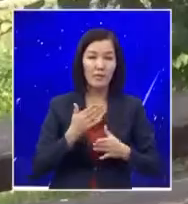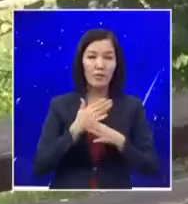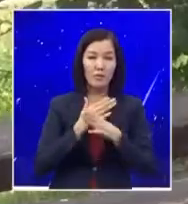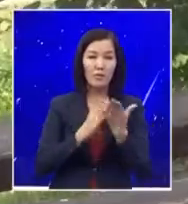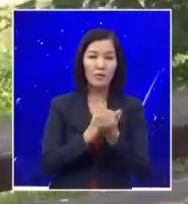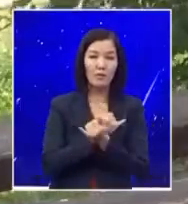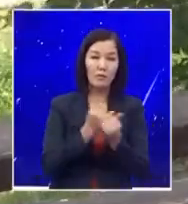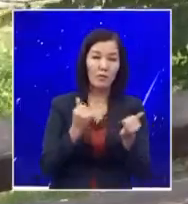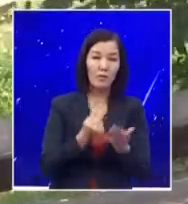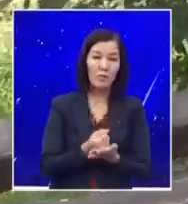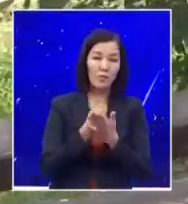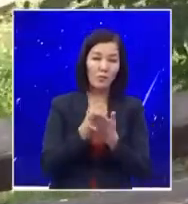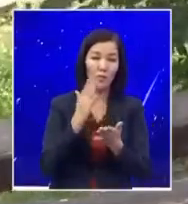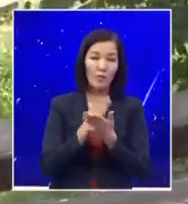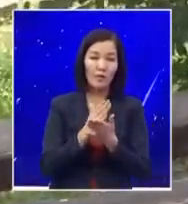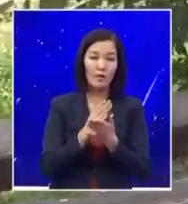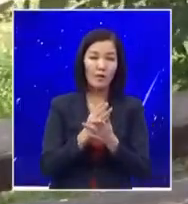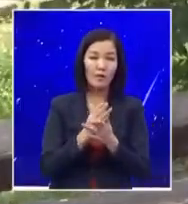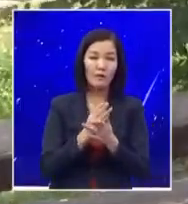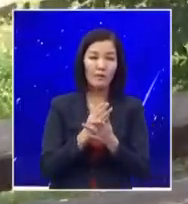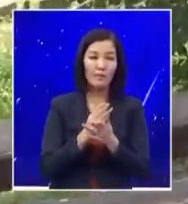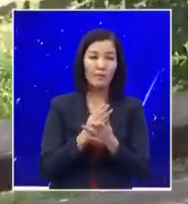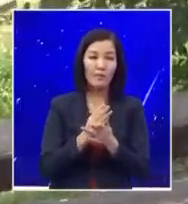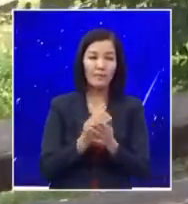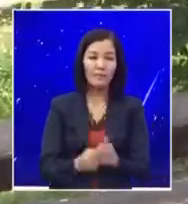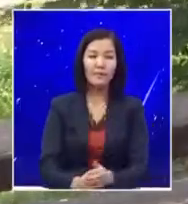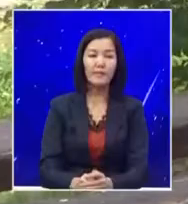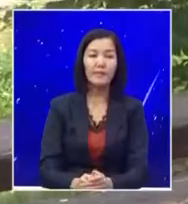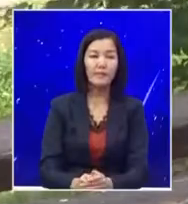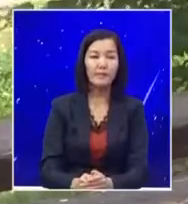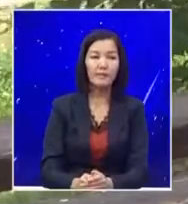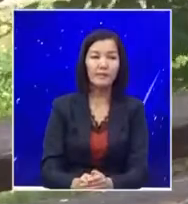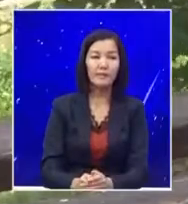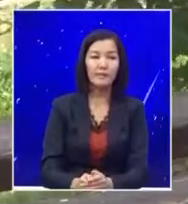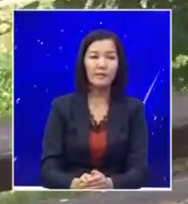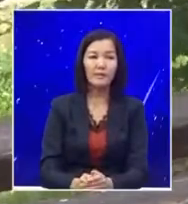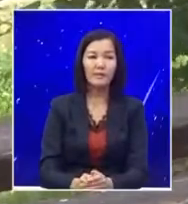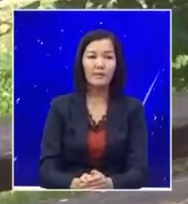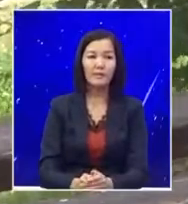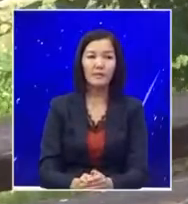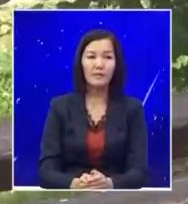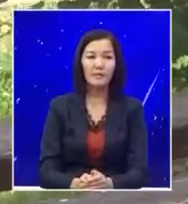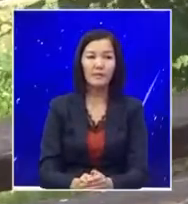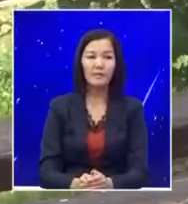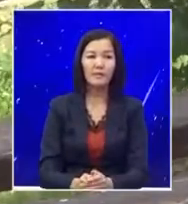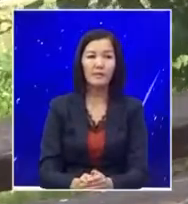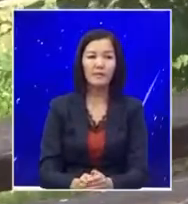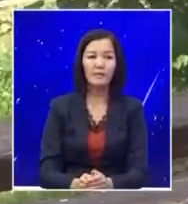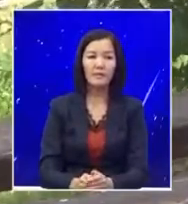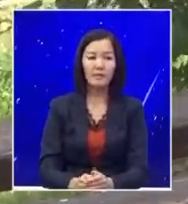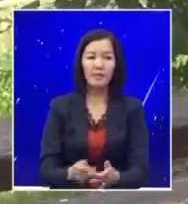көрсетеді. Өте қажетті нәрсе волонтер деген. Адамдарға көп-көп